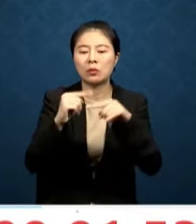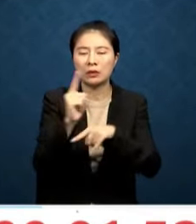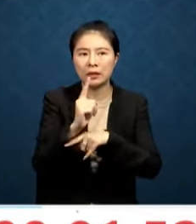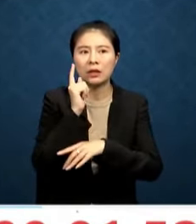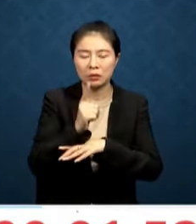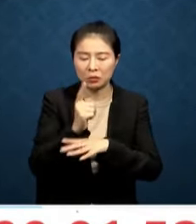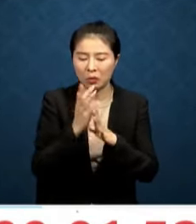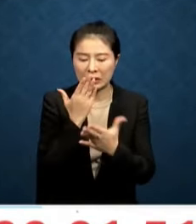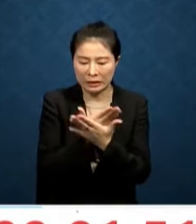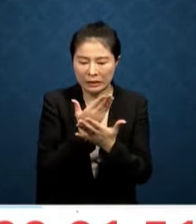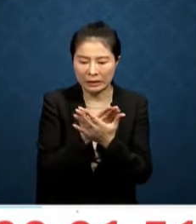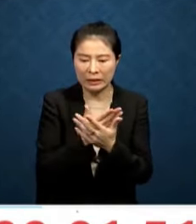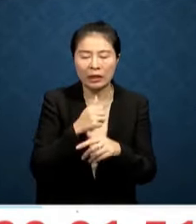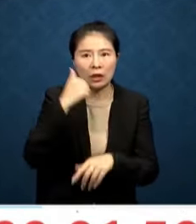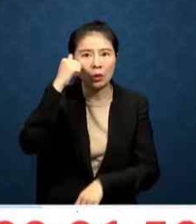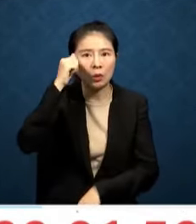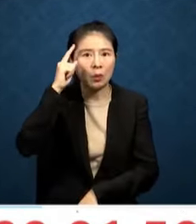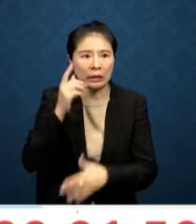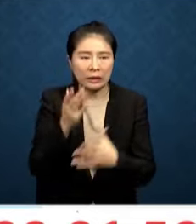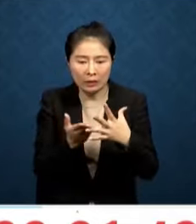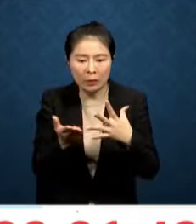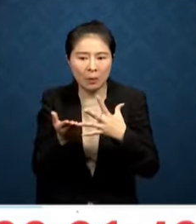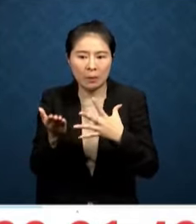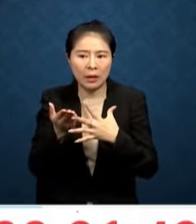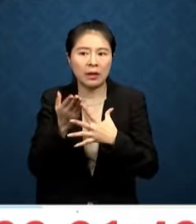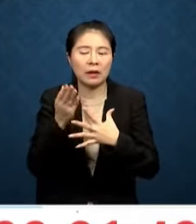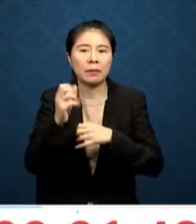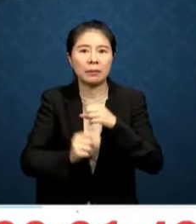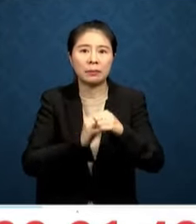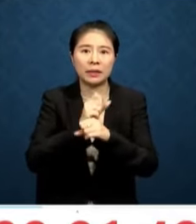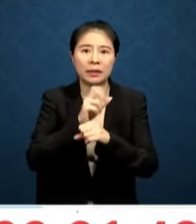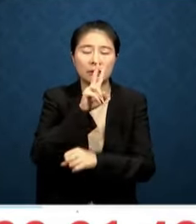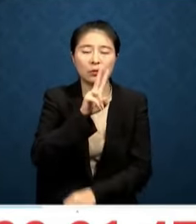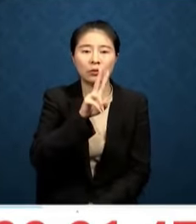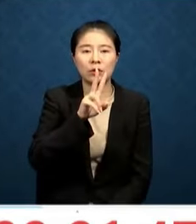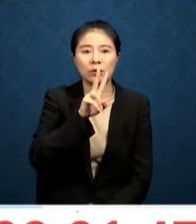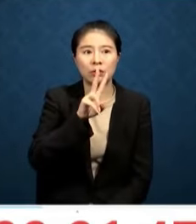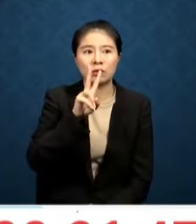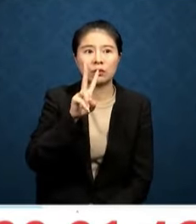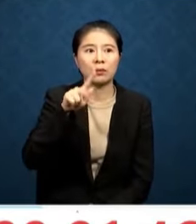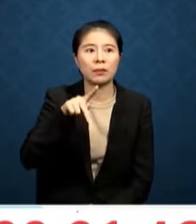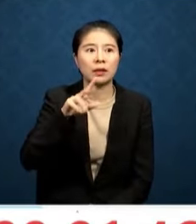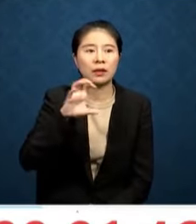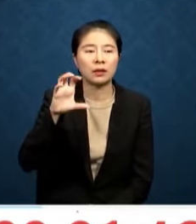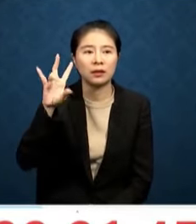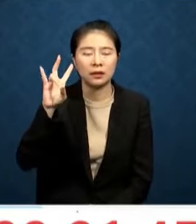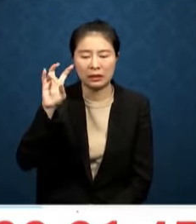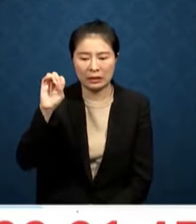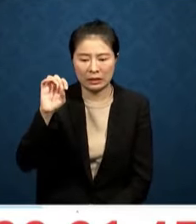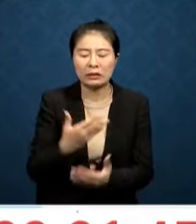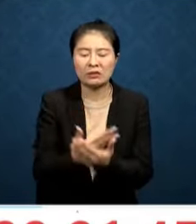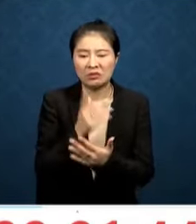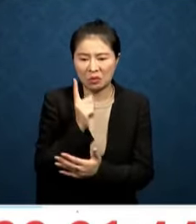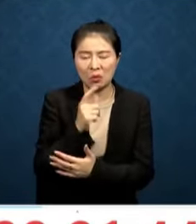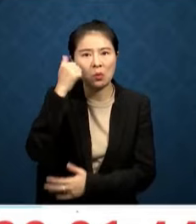ต้องให้ได้600บาทที่ปี2570แต่ตัวผมคิดว่าก่อนจะถึง